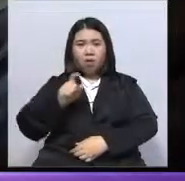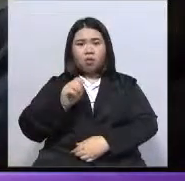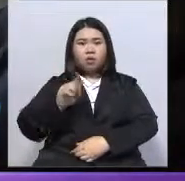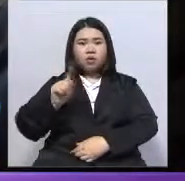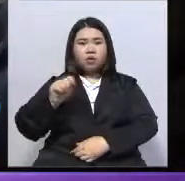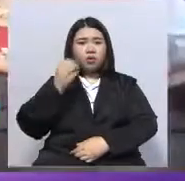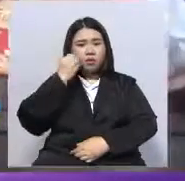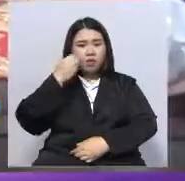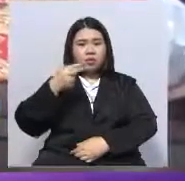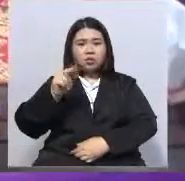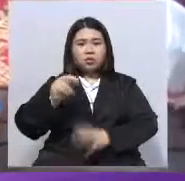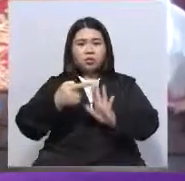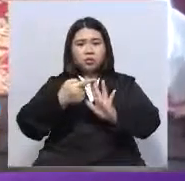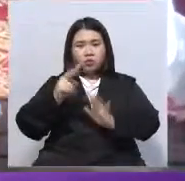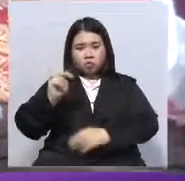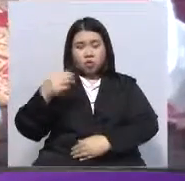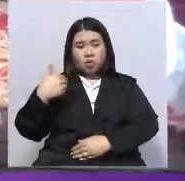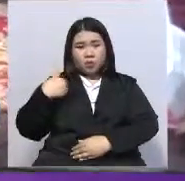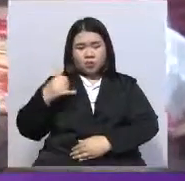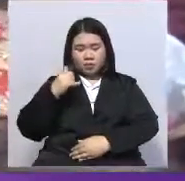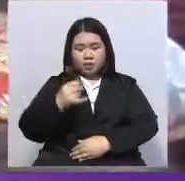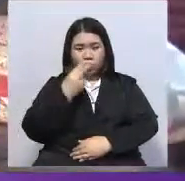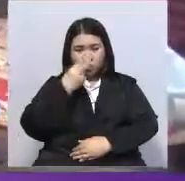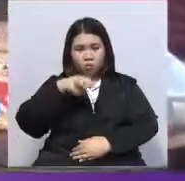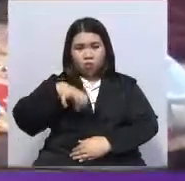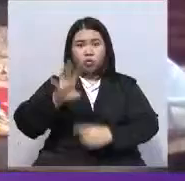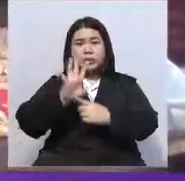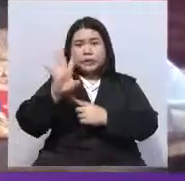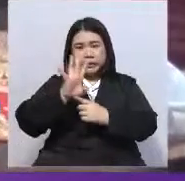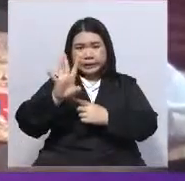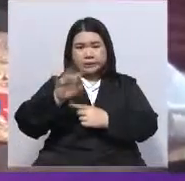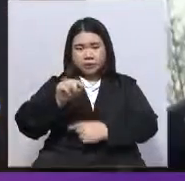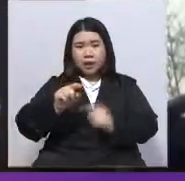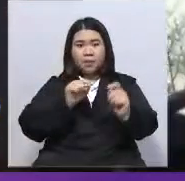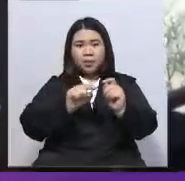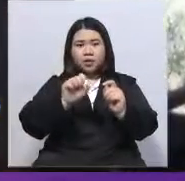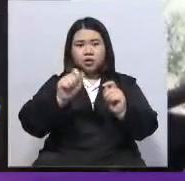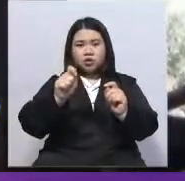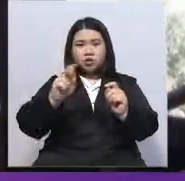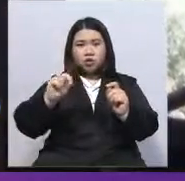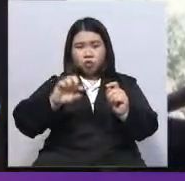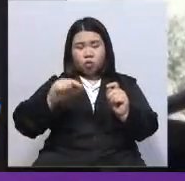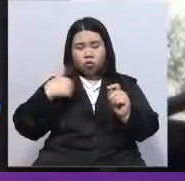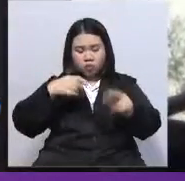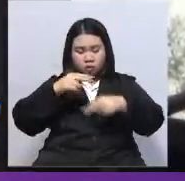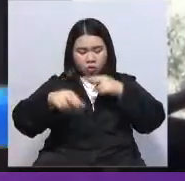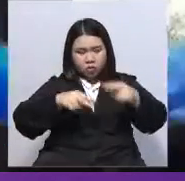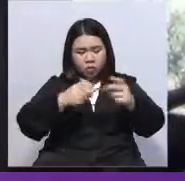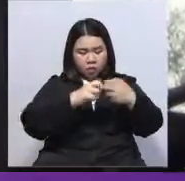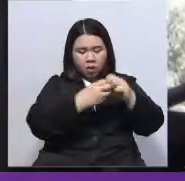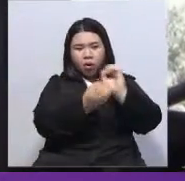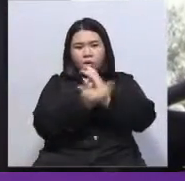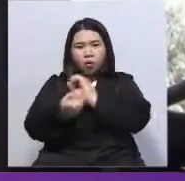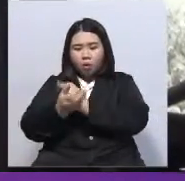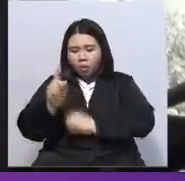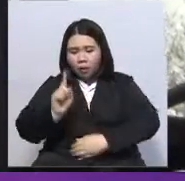ลบ้านหนุนลงพื้นที่บ้านศรีมูลเรืองหมู่4ตำบลบ้านหนุนอำเภอ2เพื่อสำรวจความเสียหายค่ะ